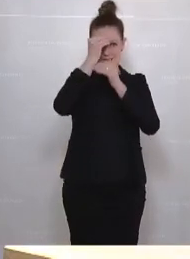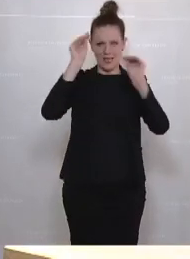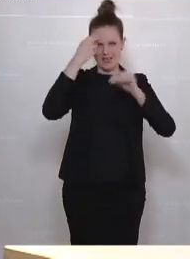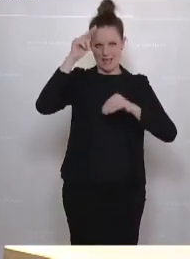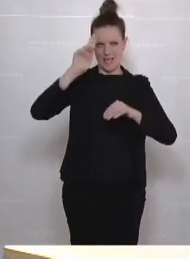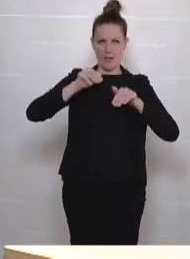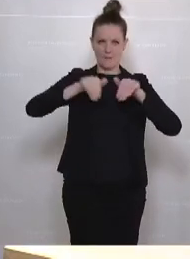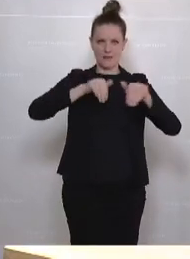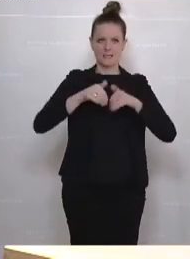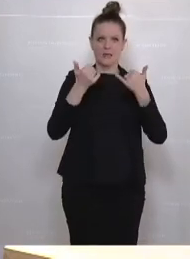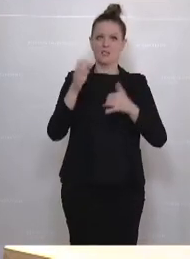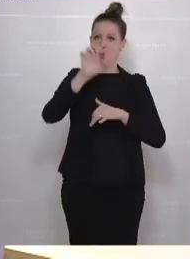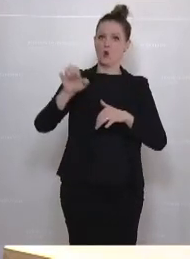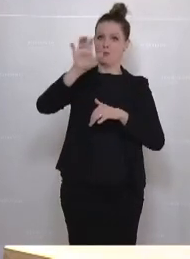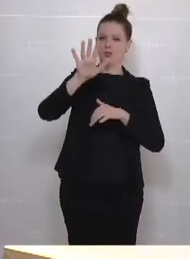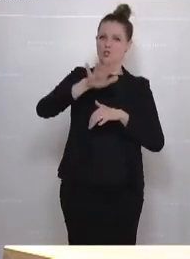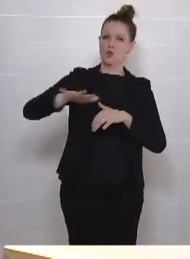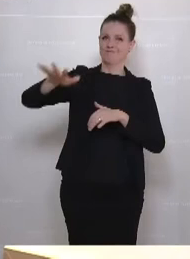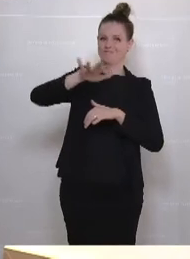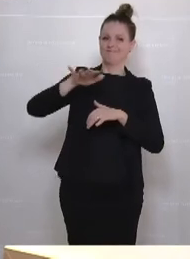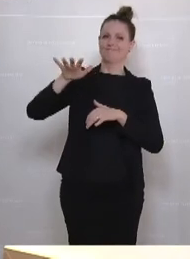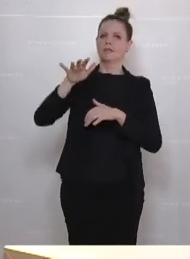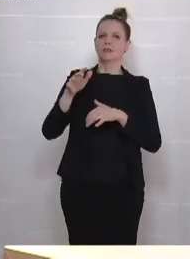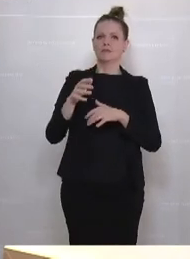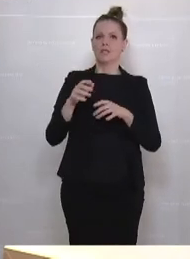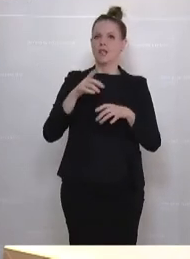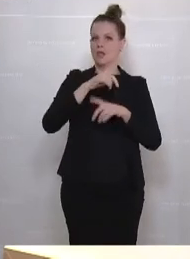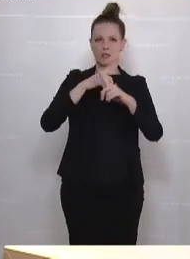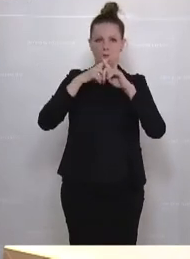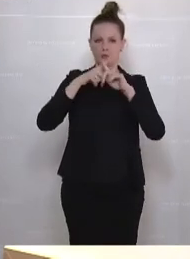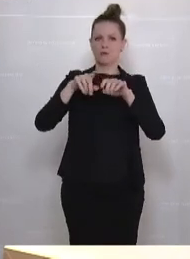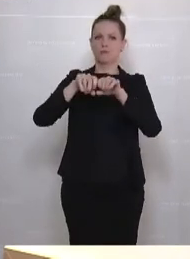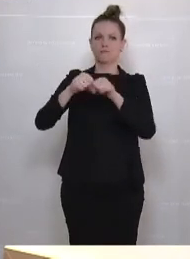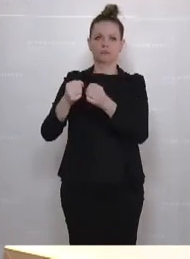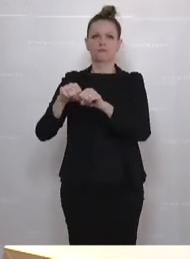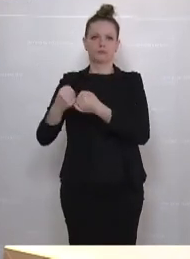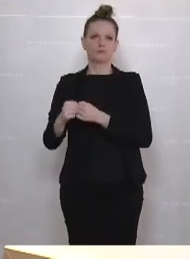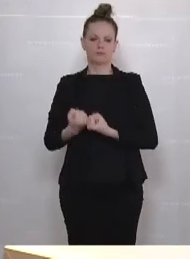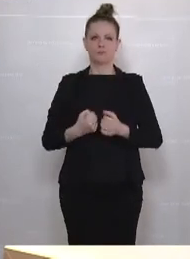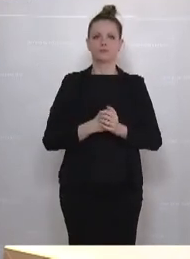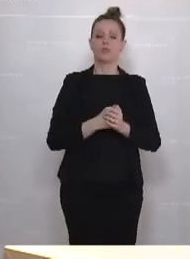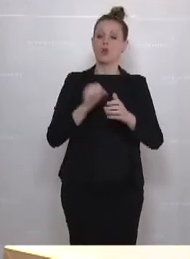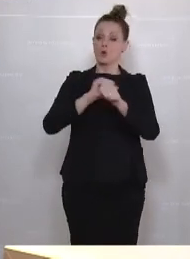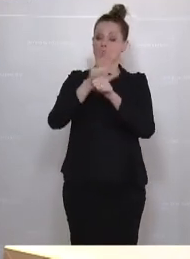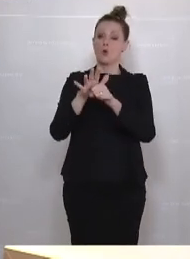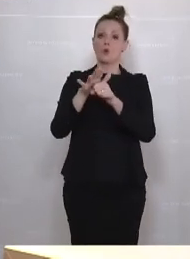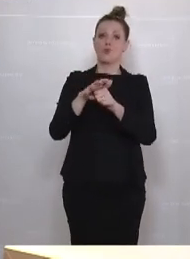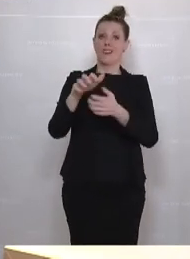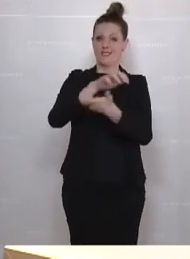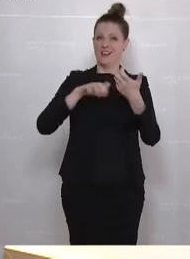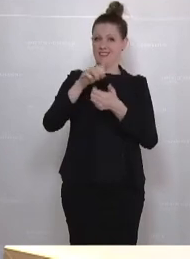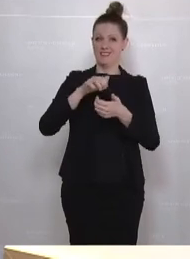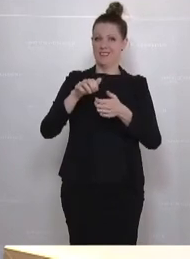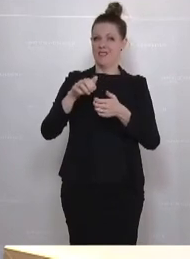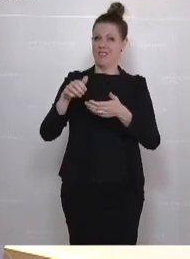erleben zurzeit auf europäischer Unionsebene einen Tabubruch nach dem anderen. Die Corona-Krise wird von der Europäischen Union dafür missbraucht, um Stück